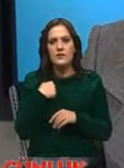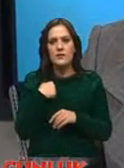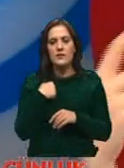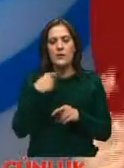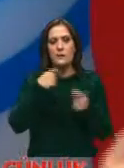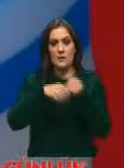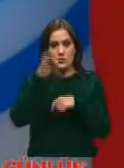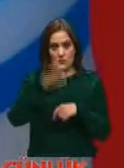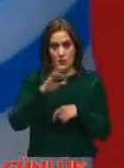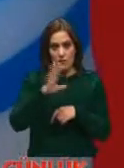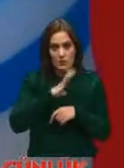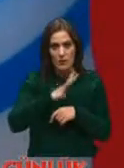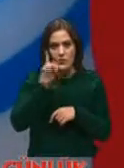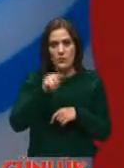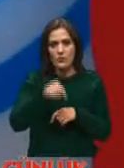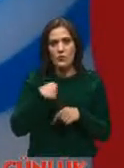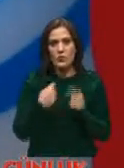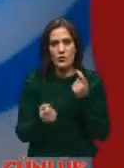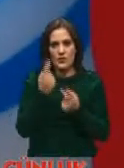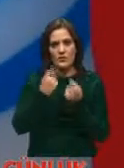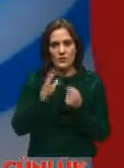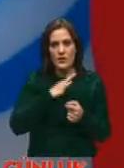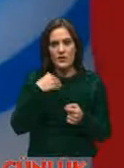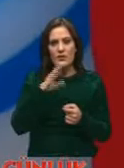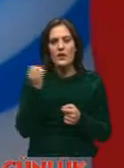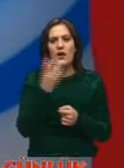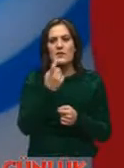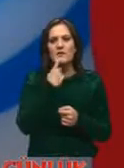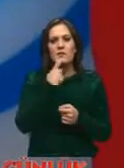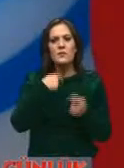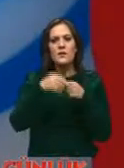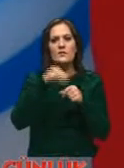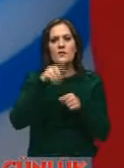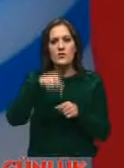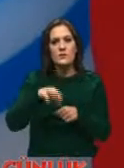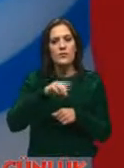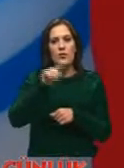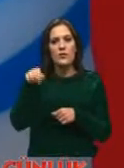Piyasada şu anda var mı bu aynen üreticilerimiz? Öyle, var. Var değil mi? Yani var. Kaç yıldır piyasadalar şu anda onlar?